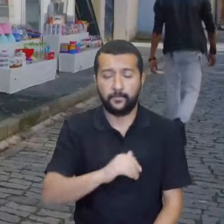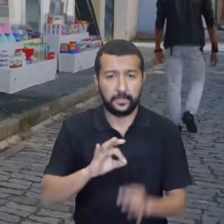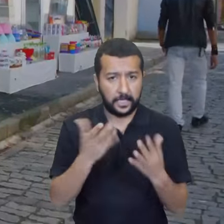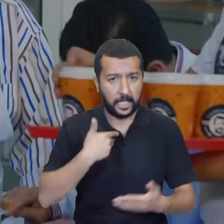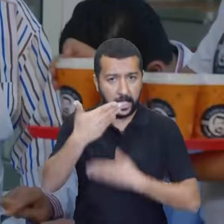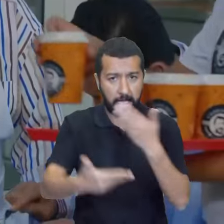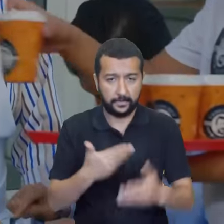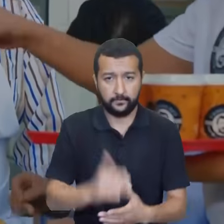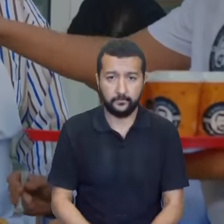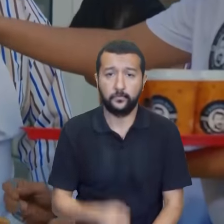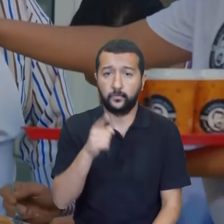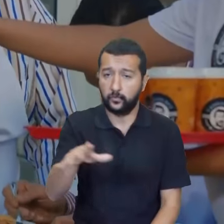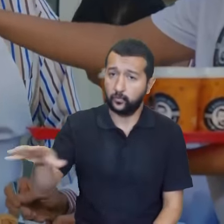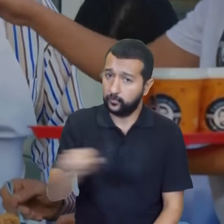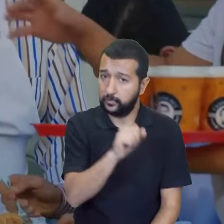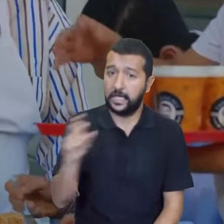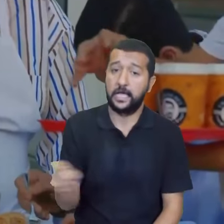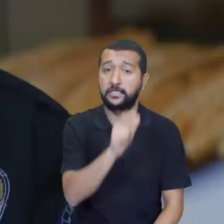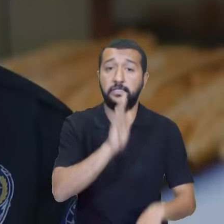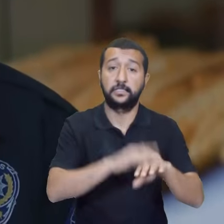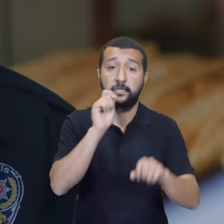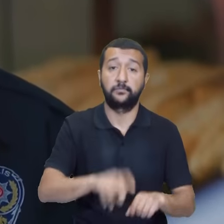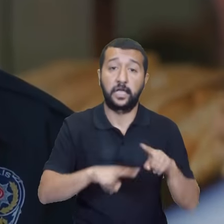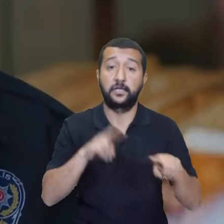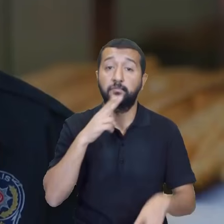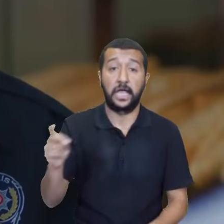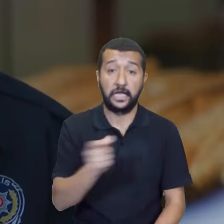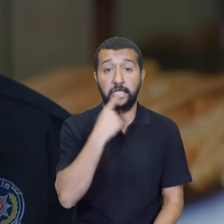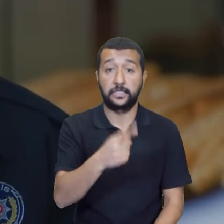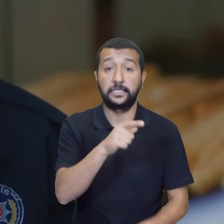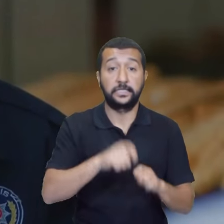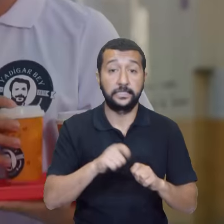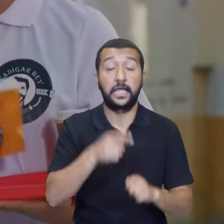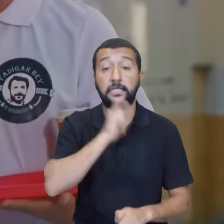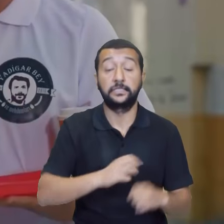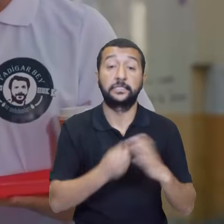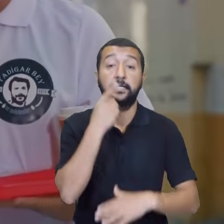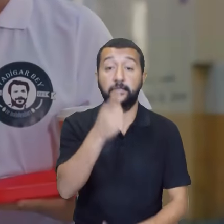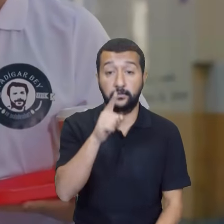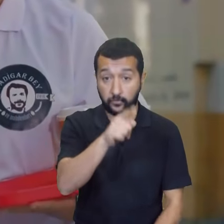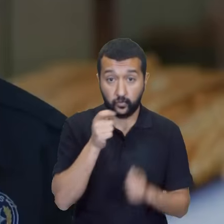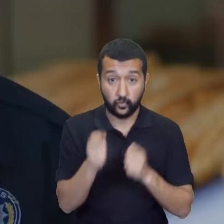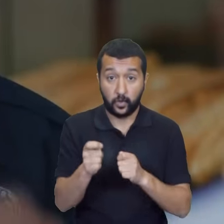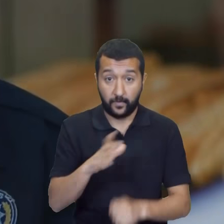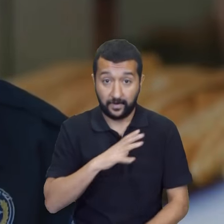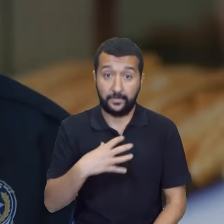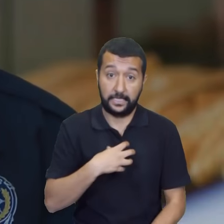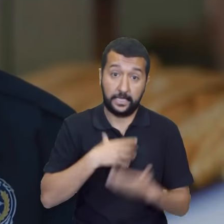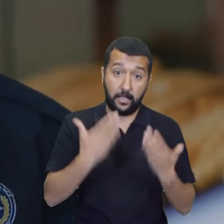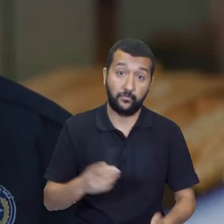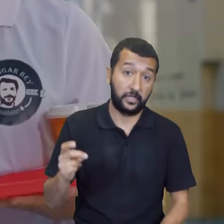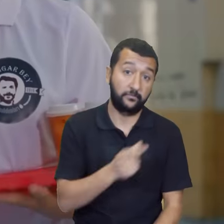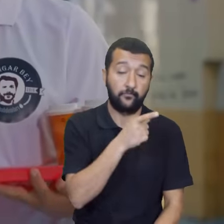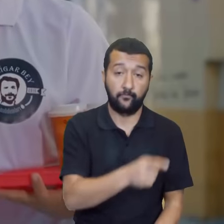nesini anlatayım ya? Tutmuş kolundan kaçırmış işte Ayşen ablayı. Kaçırmak dersen işin rengi değişir aslanım. Zorlama var mı yoksa kendi